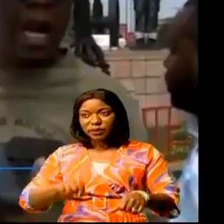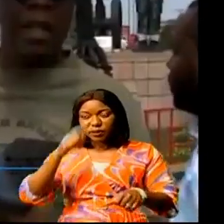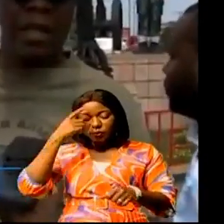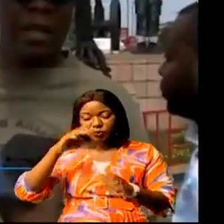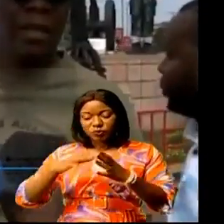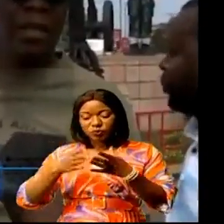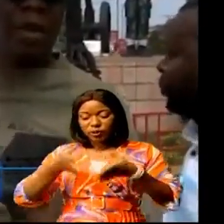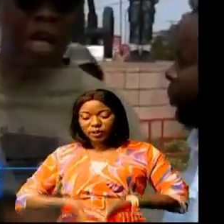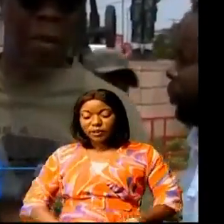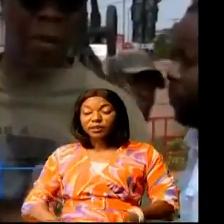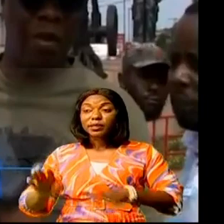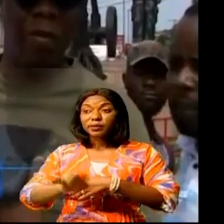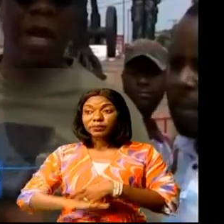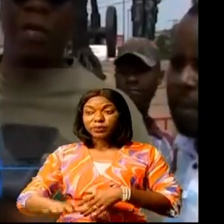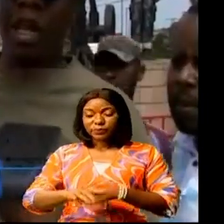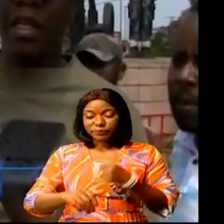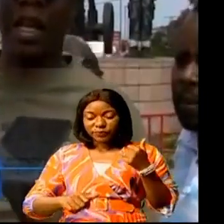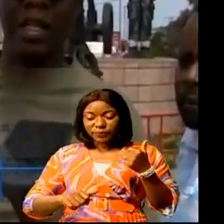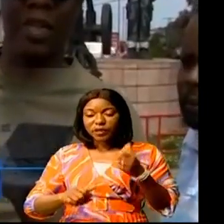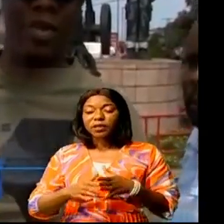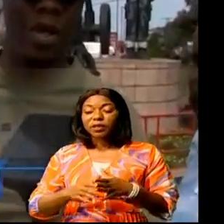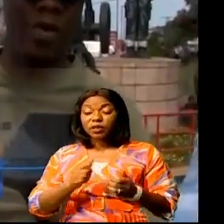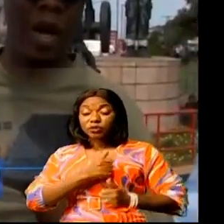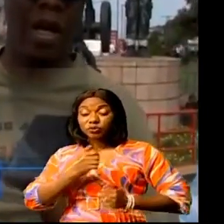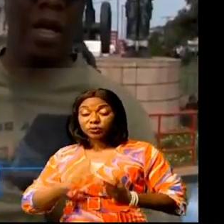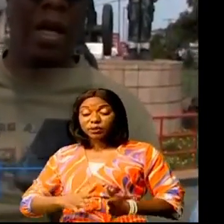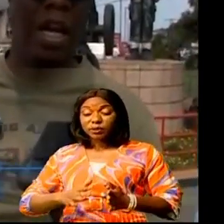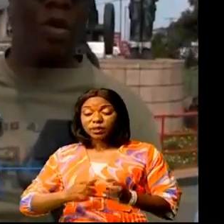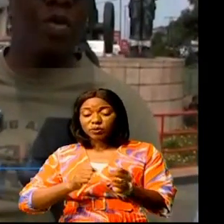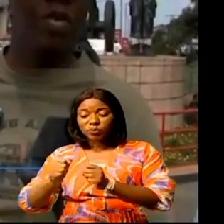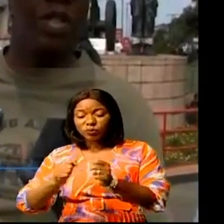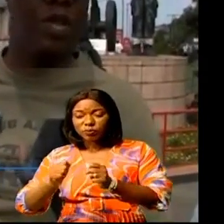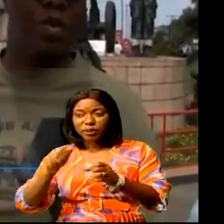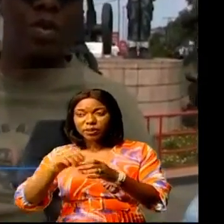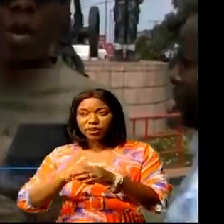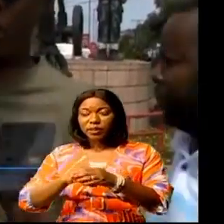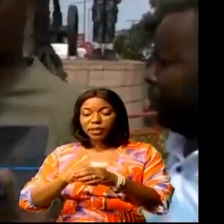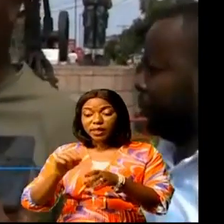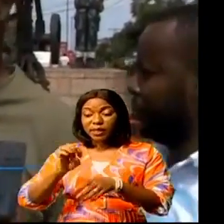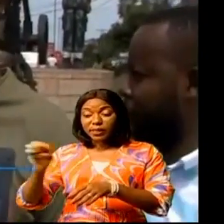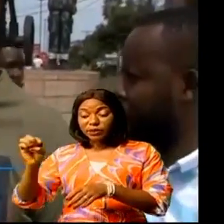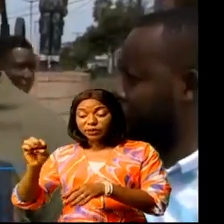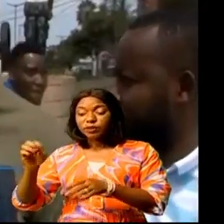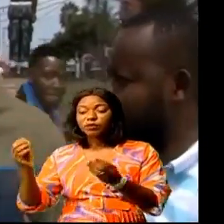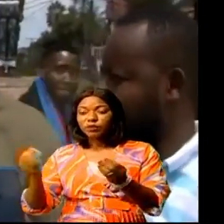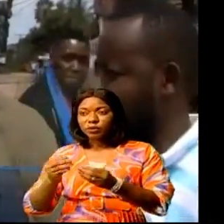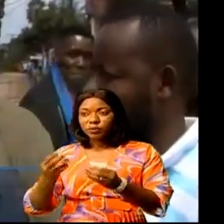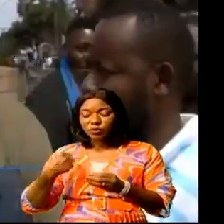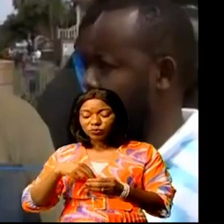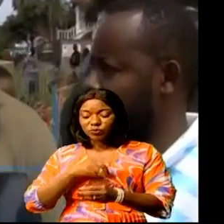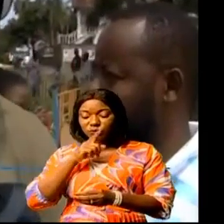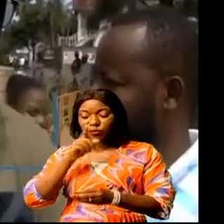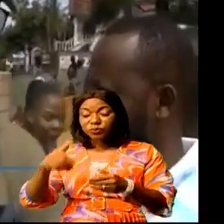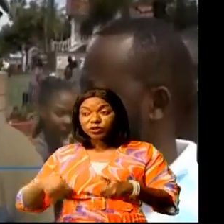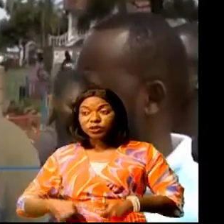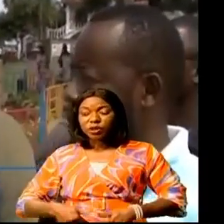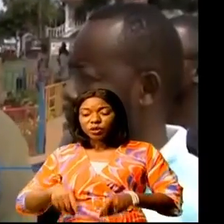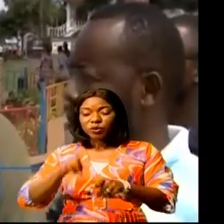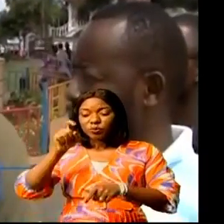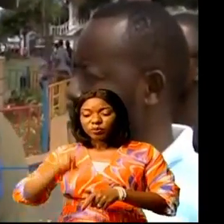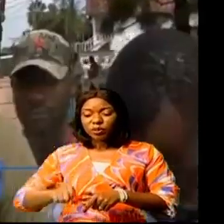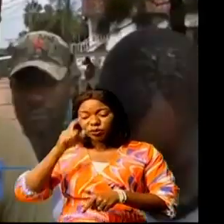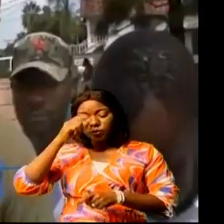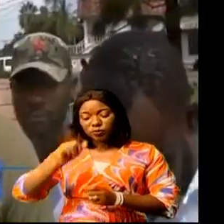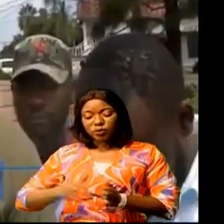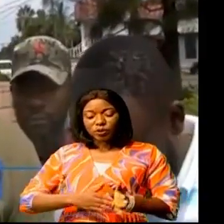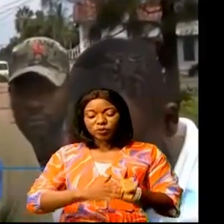Voyons combattants se battre sous le drapeau, se battre pour l'intégrité du territoire. Et nous sommes jeunes, nous sommes obligés de les